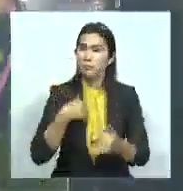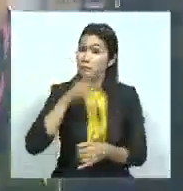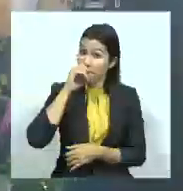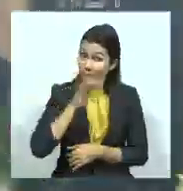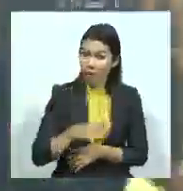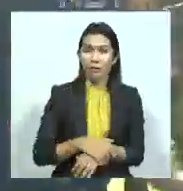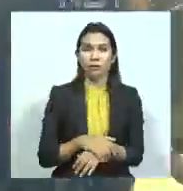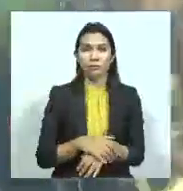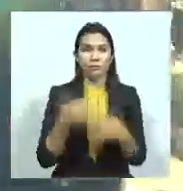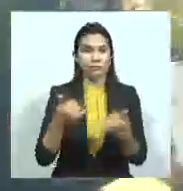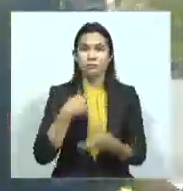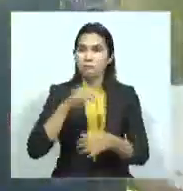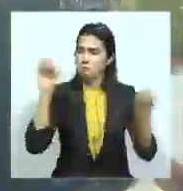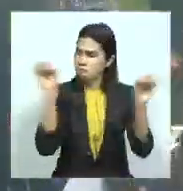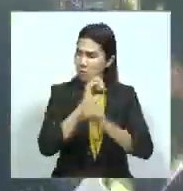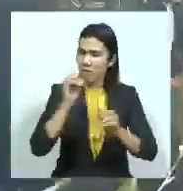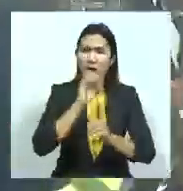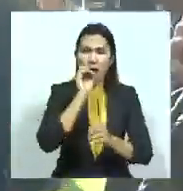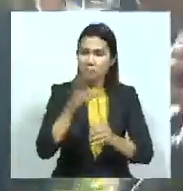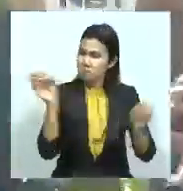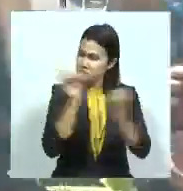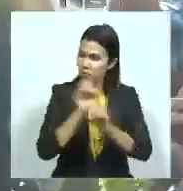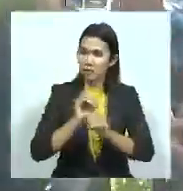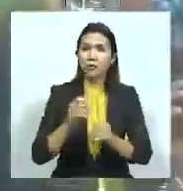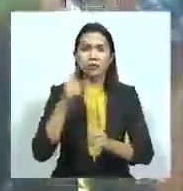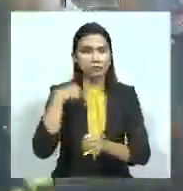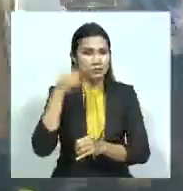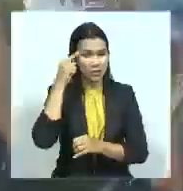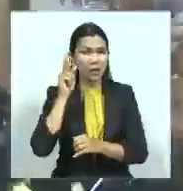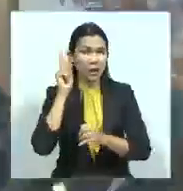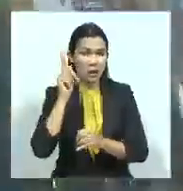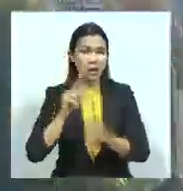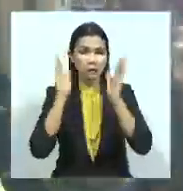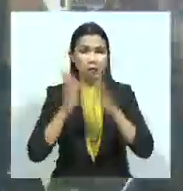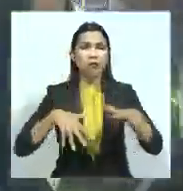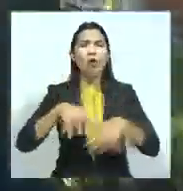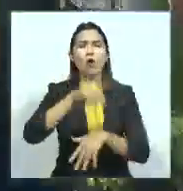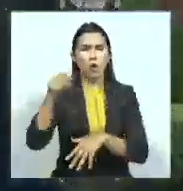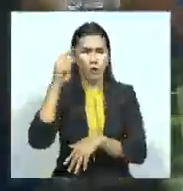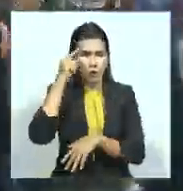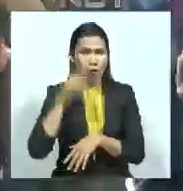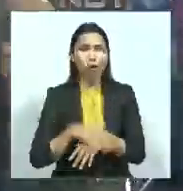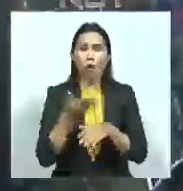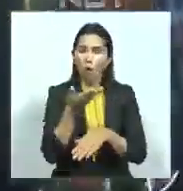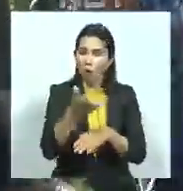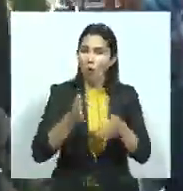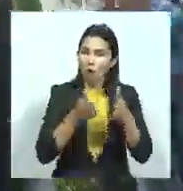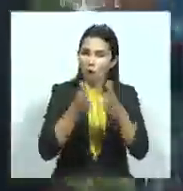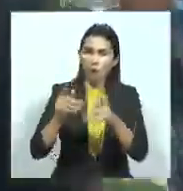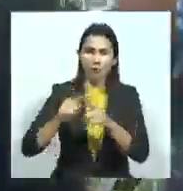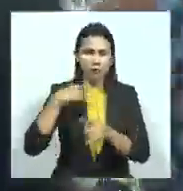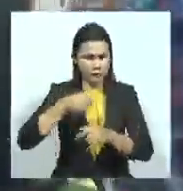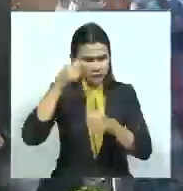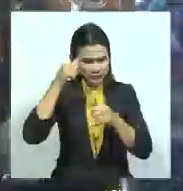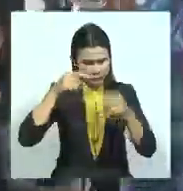ย้ำอีกครั้งนะคะว่าไม่เคยพูดเรื่องดังกล่าวเชื่อว่าสื่อมวลชนและประชาชนส่วนใหญ่ทราบดีขอทุกฝ่ายอย่าจมอยู่กับ